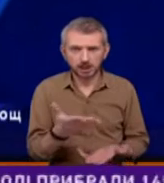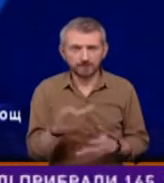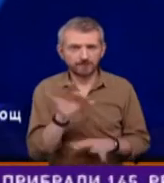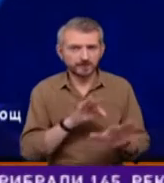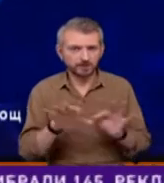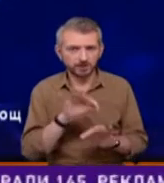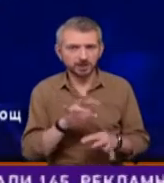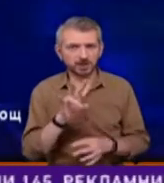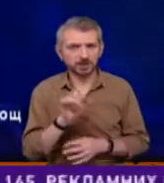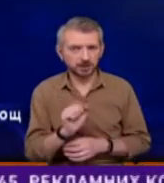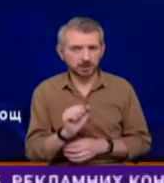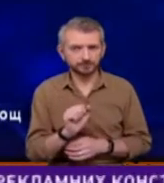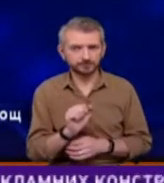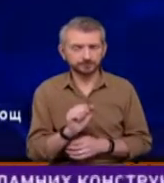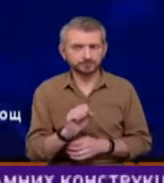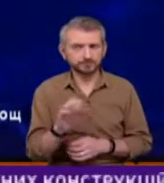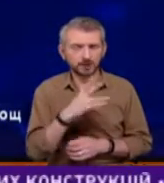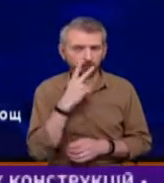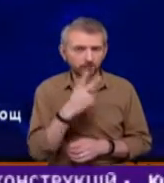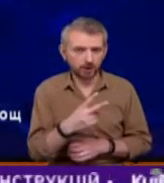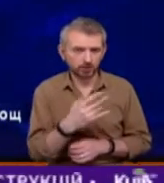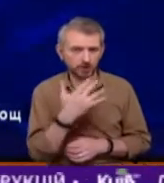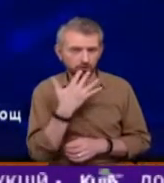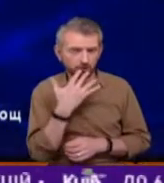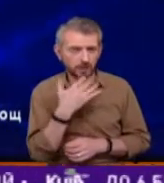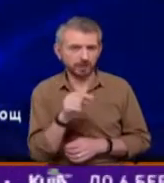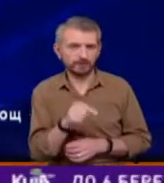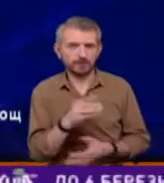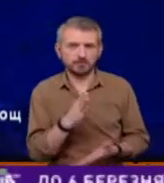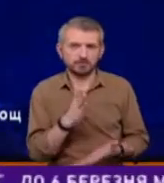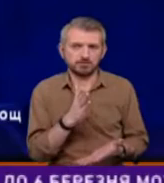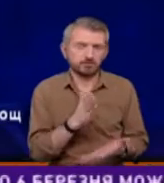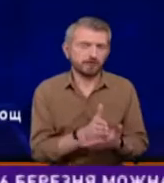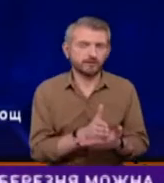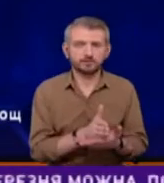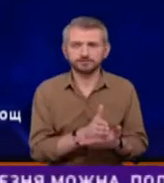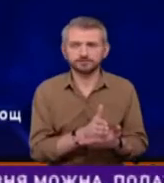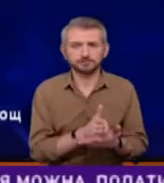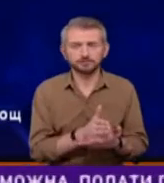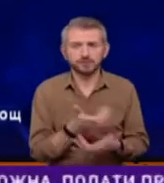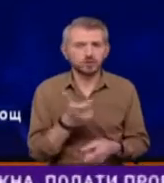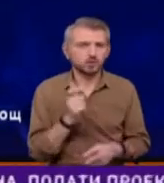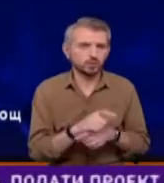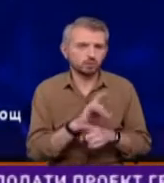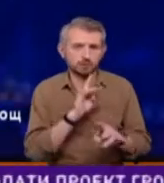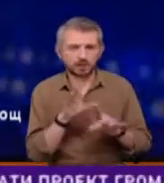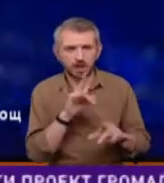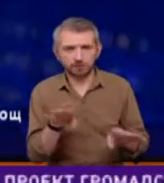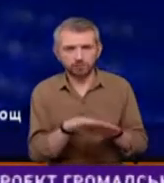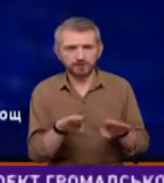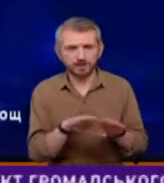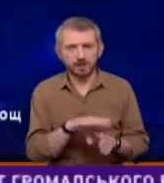відбір на Євробачення національний, він мав ну, супер-піар в порівнянні